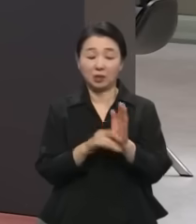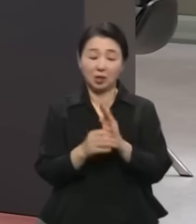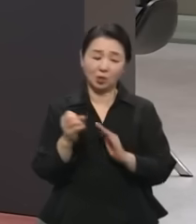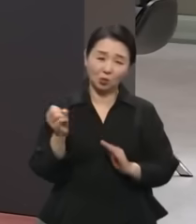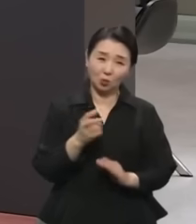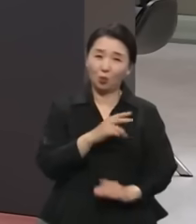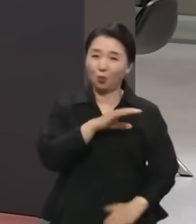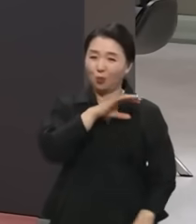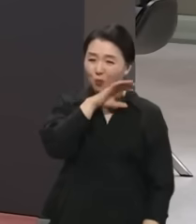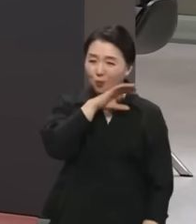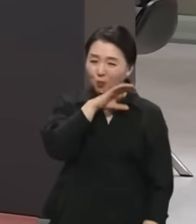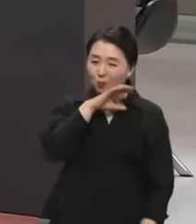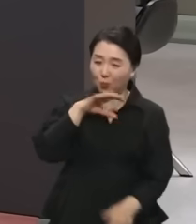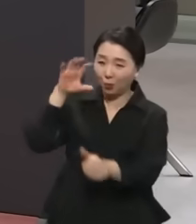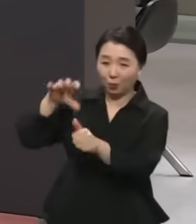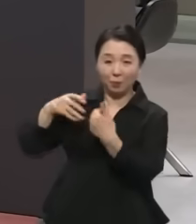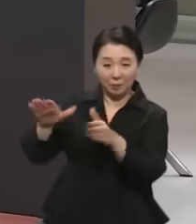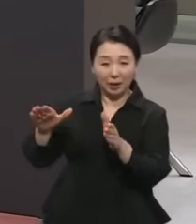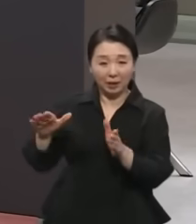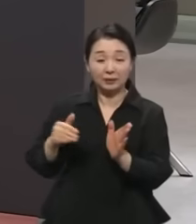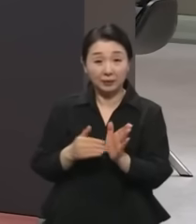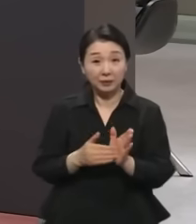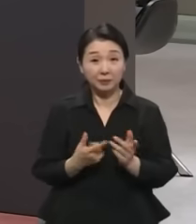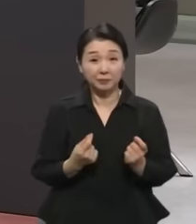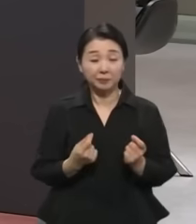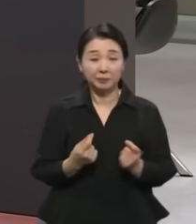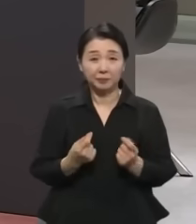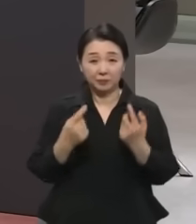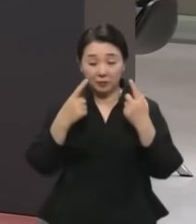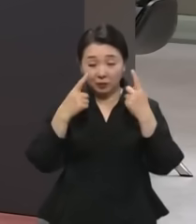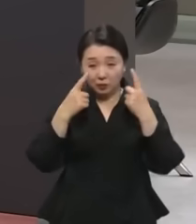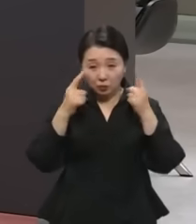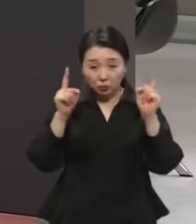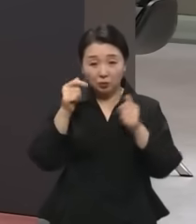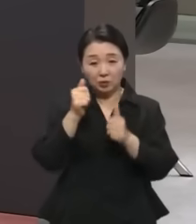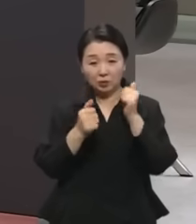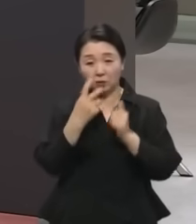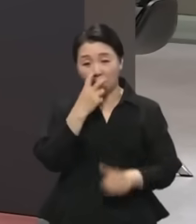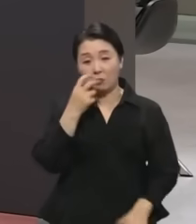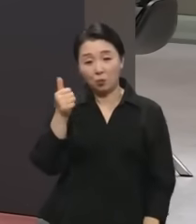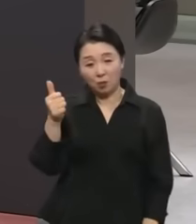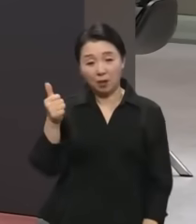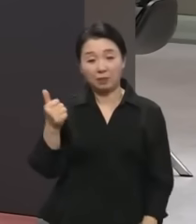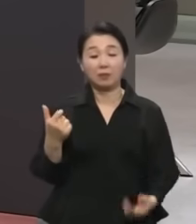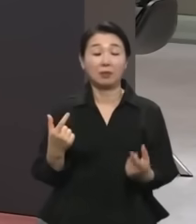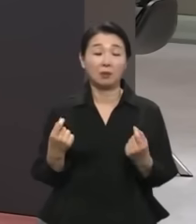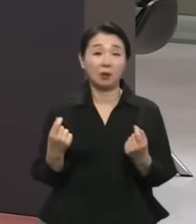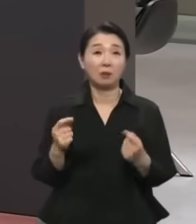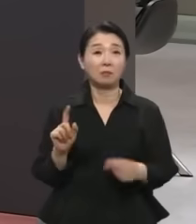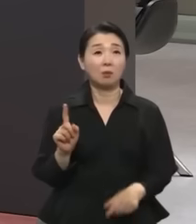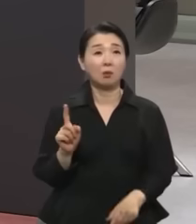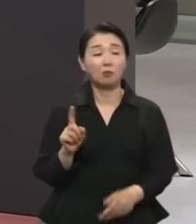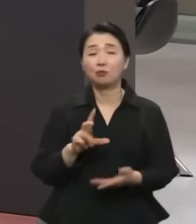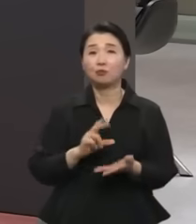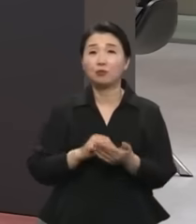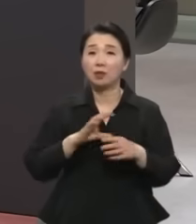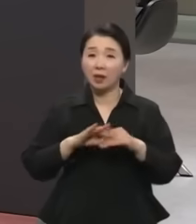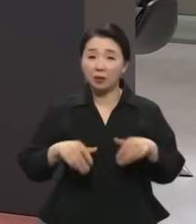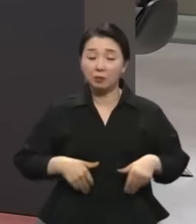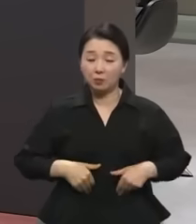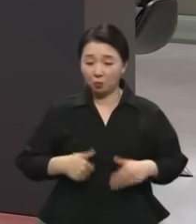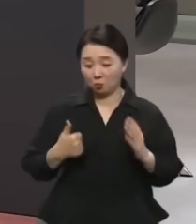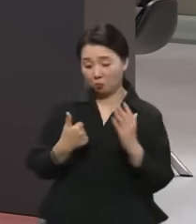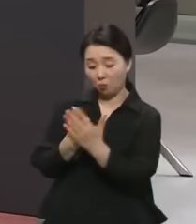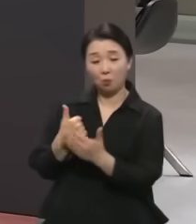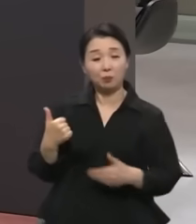발생을 했는데 그 수능 감독관 관련해서도 어떤 우리 좀 대책이 필요하지 않을까 보호책이 필요하지 않을까